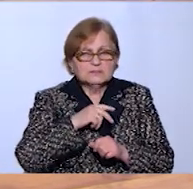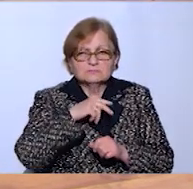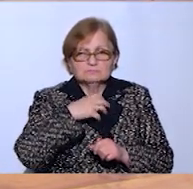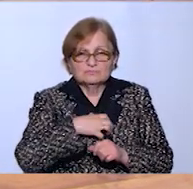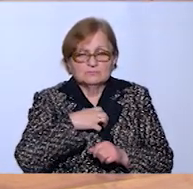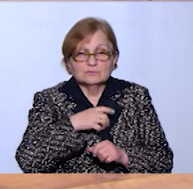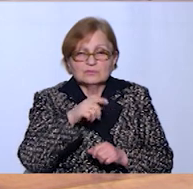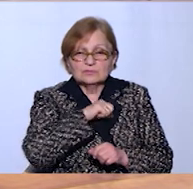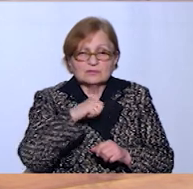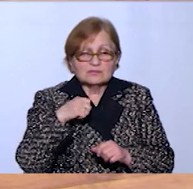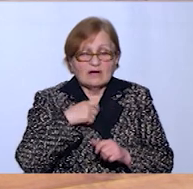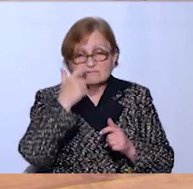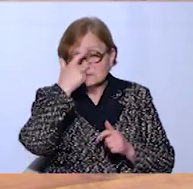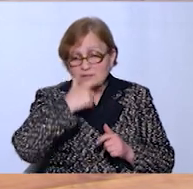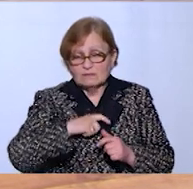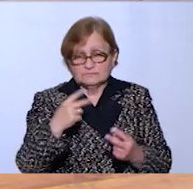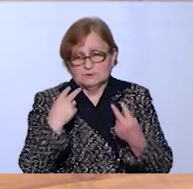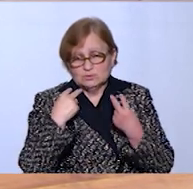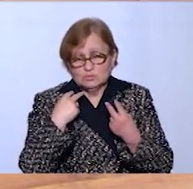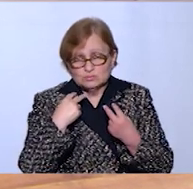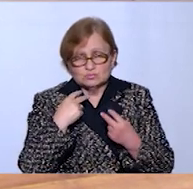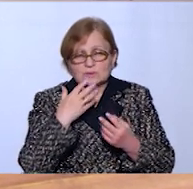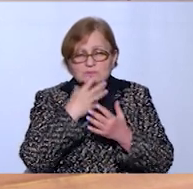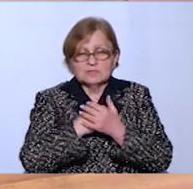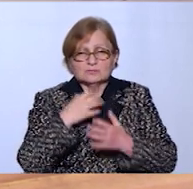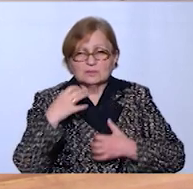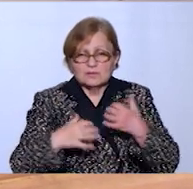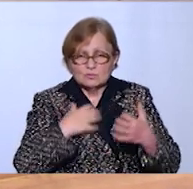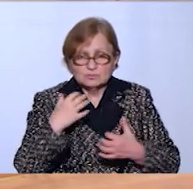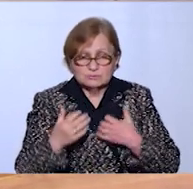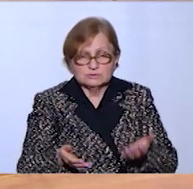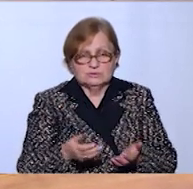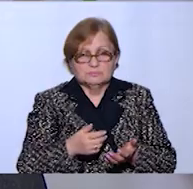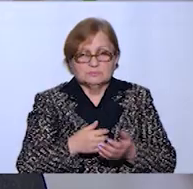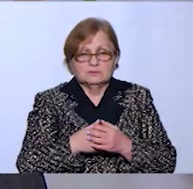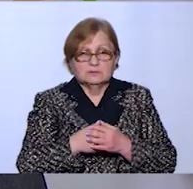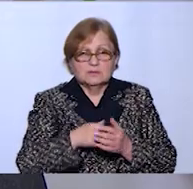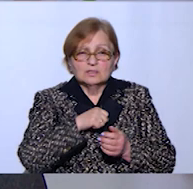წაიკითხოს, ჩვენც უნდა წავიკითხოთ. პირველში ვიკითხოთ ჩვენ. აუცილებლად და ბავშვები